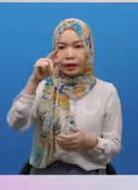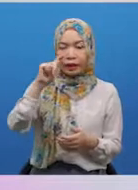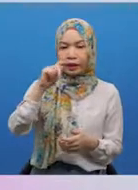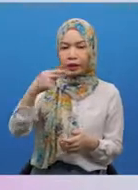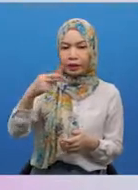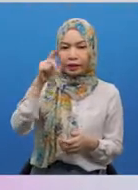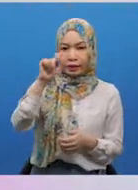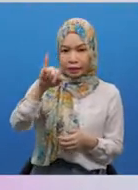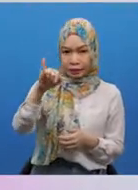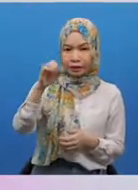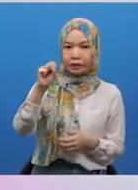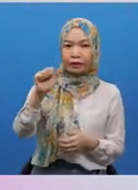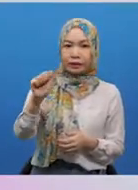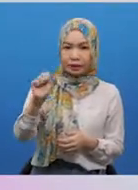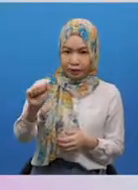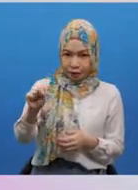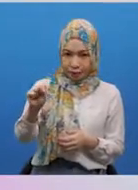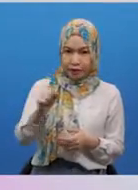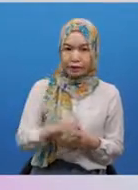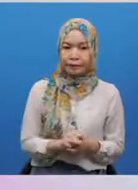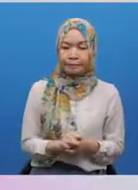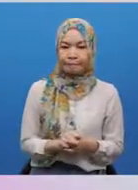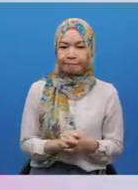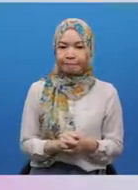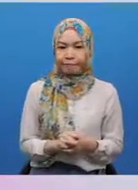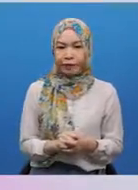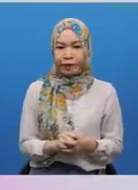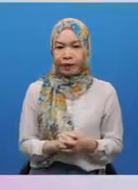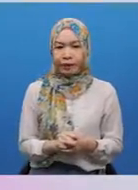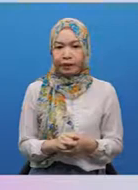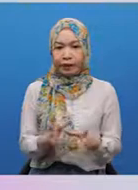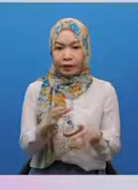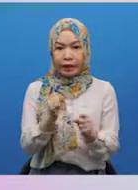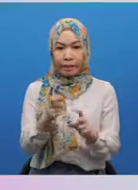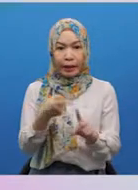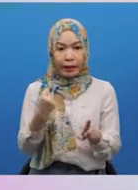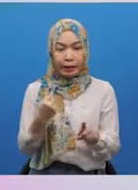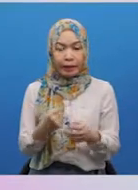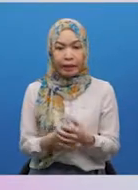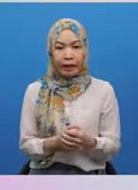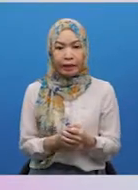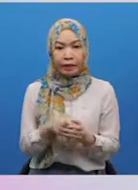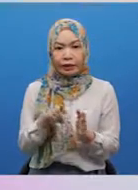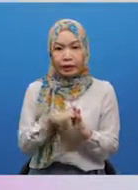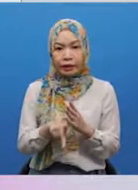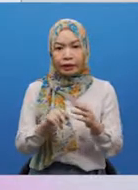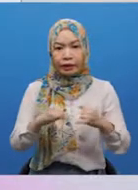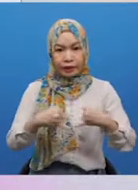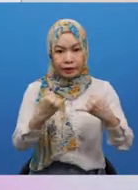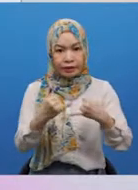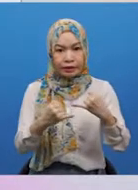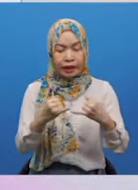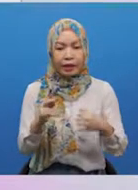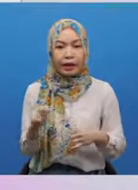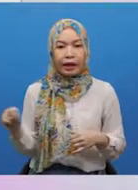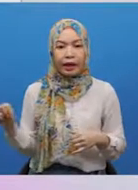Gelaran ini diperoleh melalui kejayaan seseorang dalam bidang akademik. Lihat paparan slide